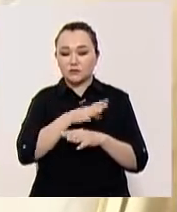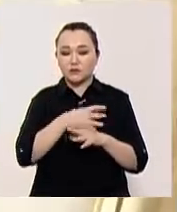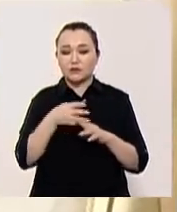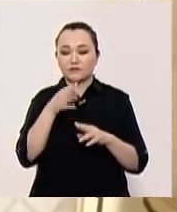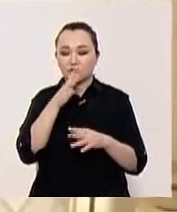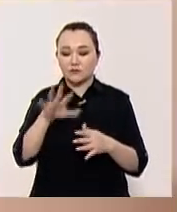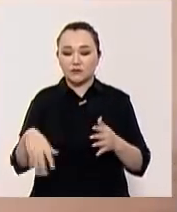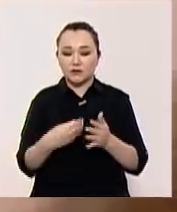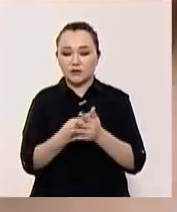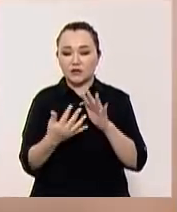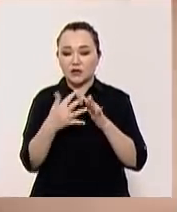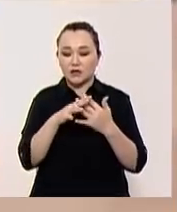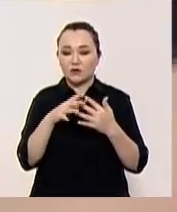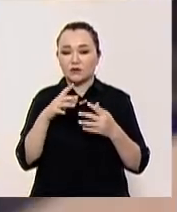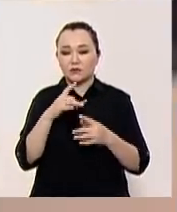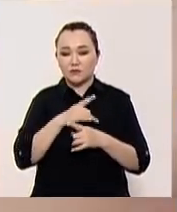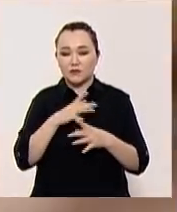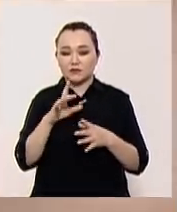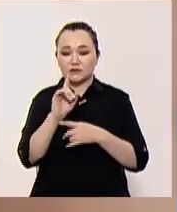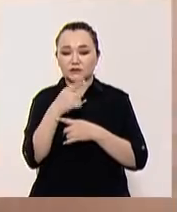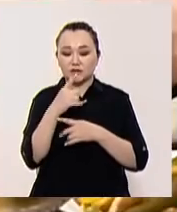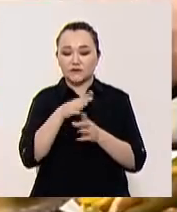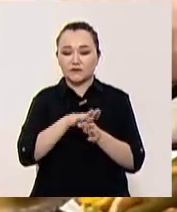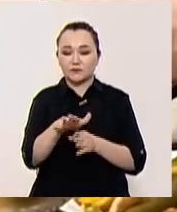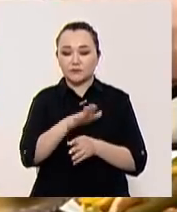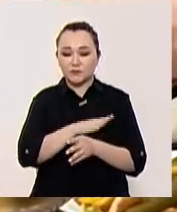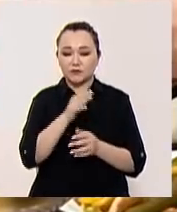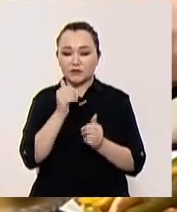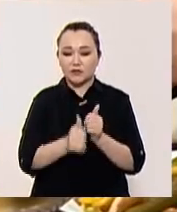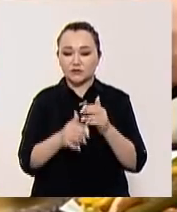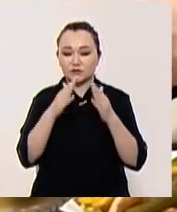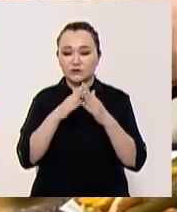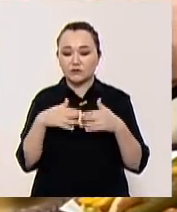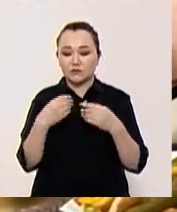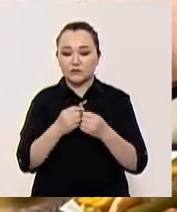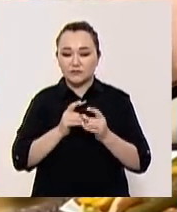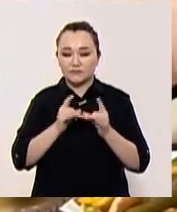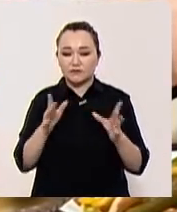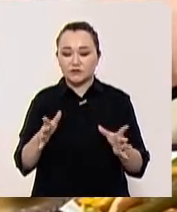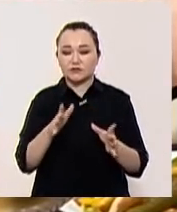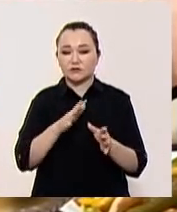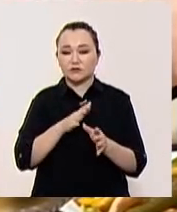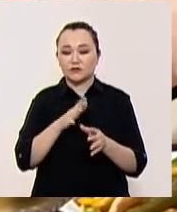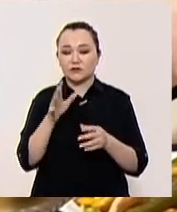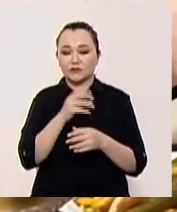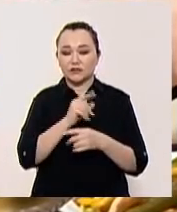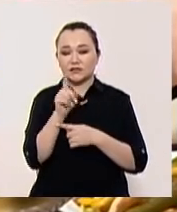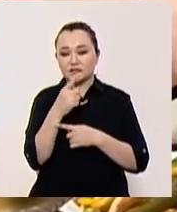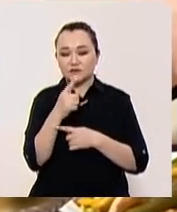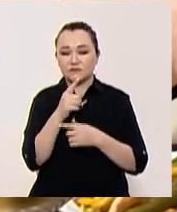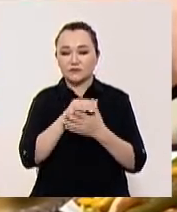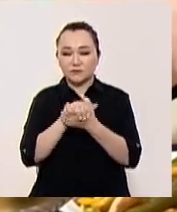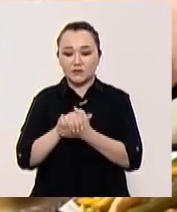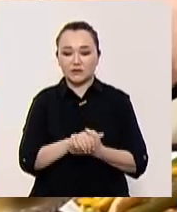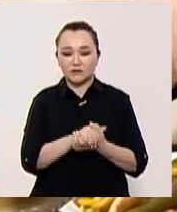бері ауылға береке бірлік орнаған екен. Әр шаңырақта береке бірлік болғай. Самал Қабышева,